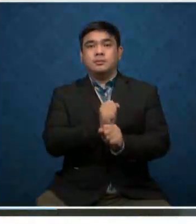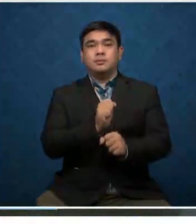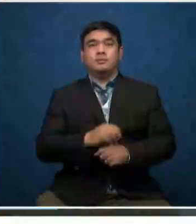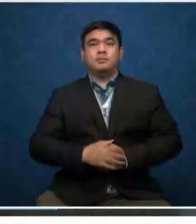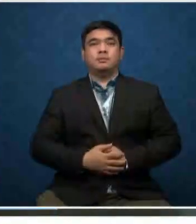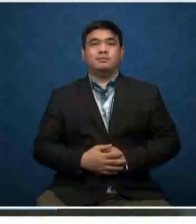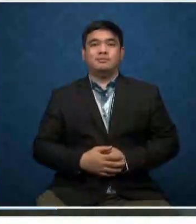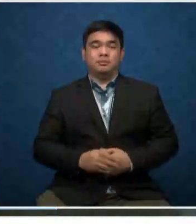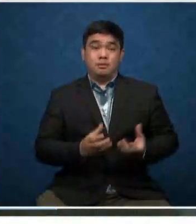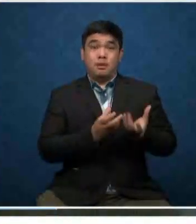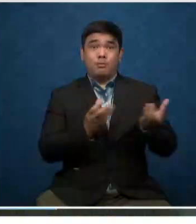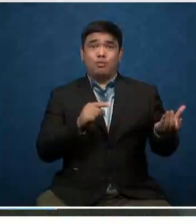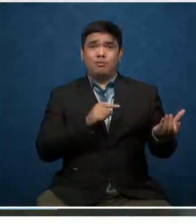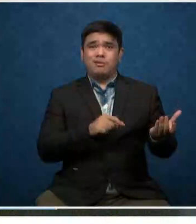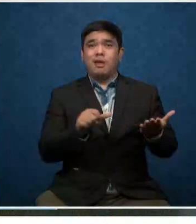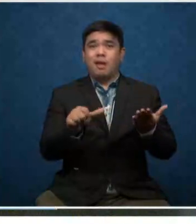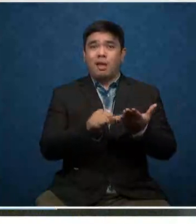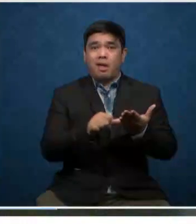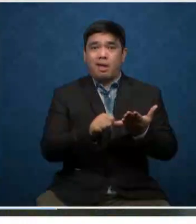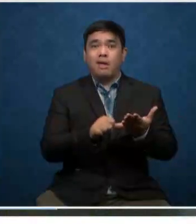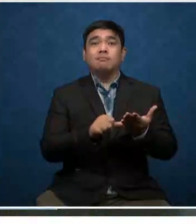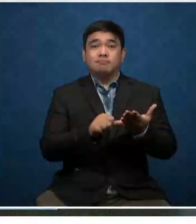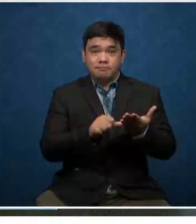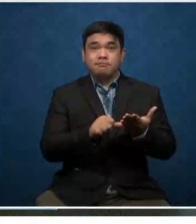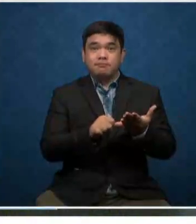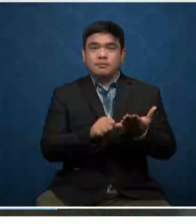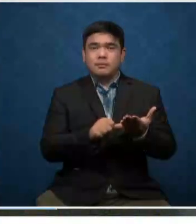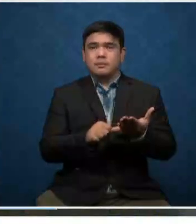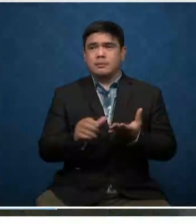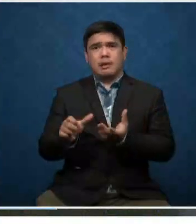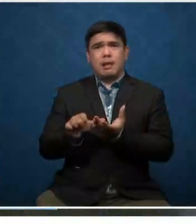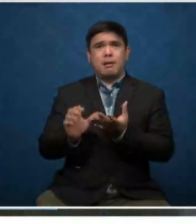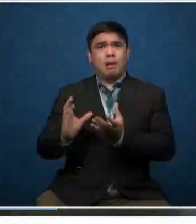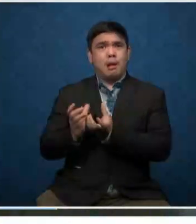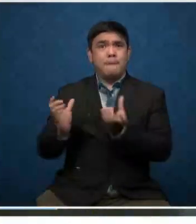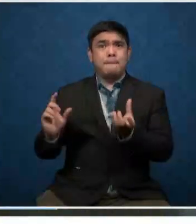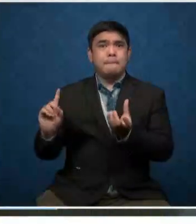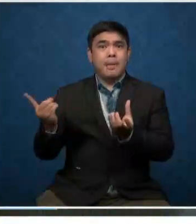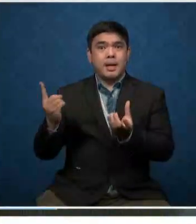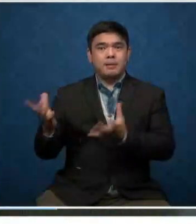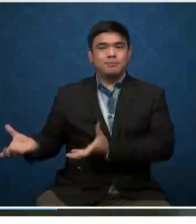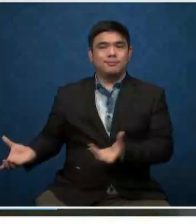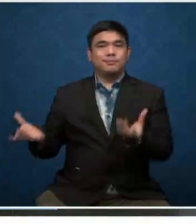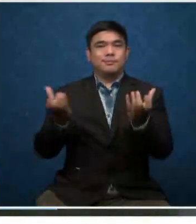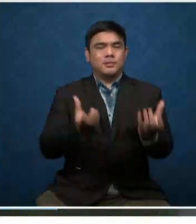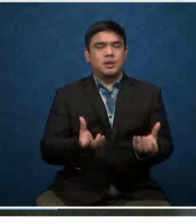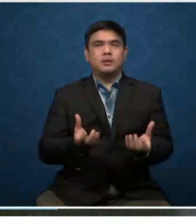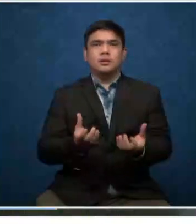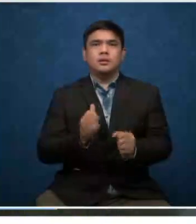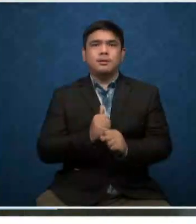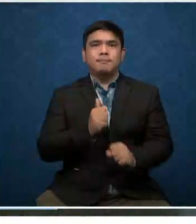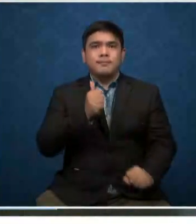แก้ไขรัฐธรรมนูญเพื่อยกร่างรัฐธรรมนูญใหม่ขึ้นมาทั้งฉบับมันก็อาจจะทำได้